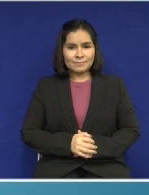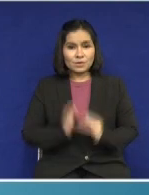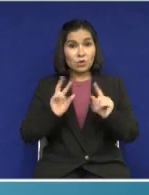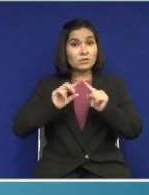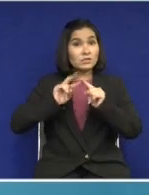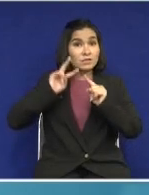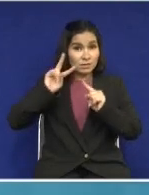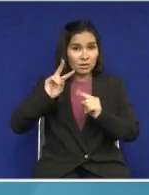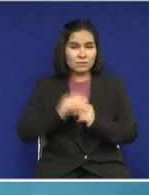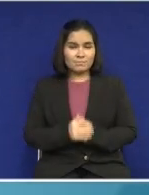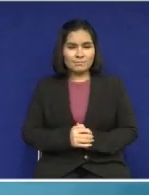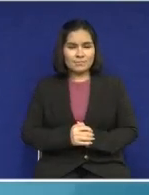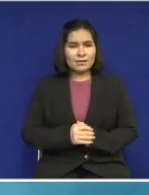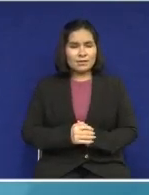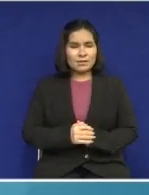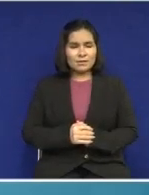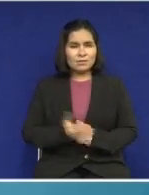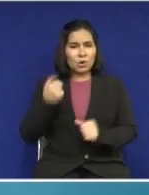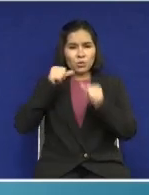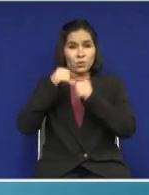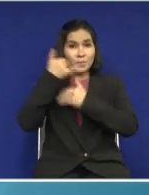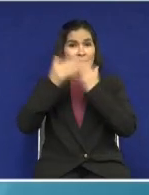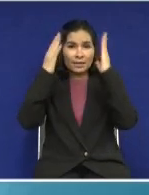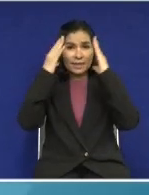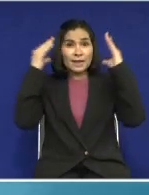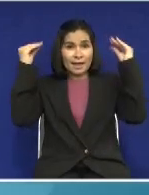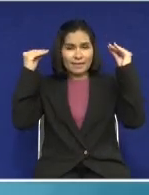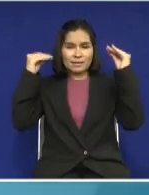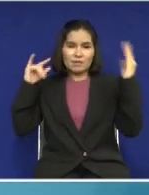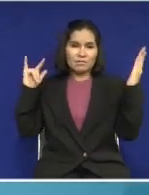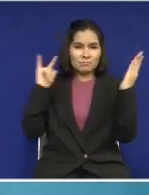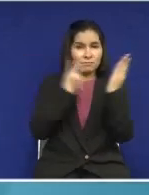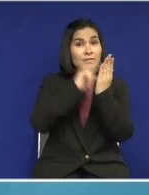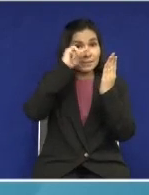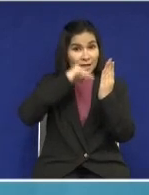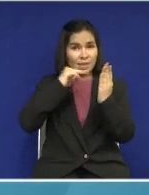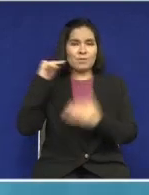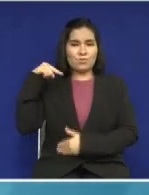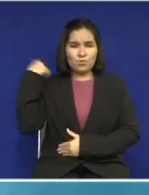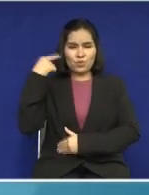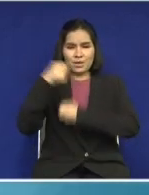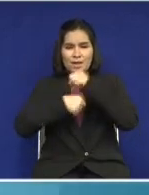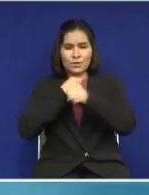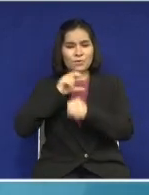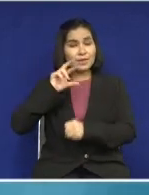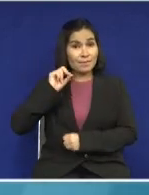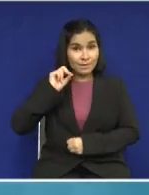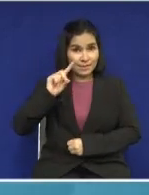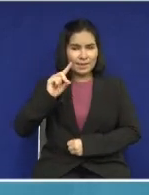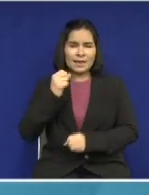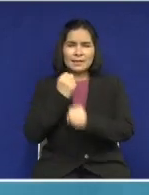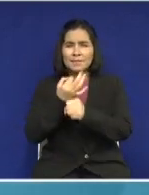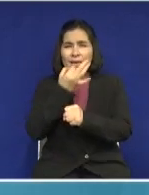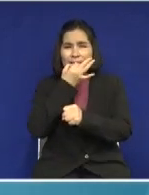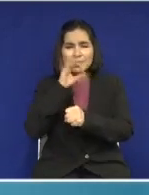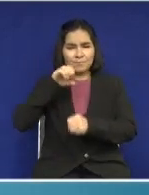คะเป็นผู้ป่วยที่เดินทางกลับมาจากประเทศเนเธอร์แลนด์ค่ะเป็นผู้ป่วยเพศหญิงนะคะอายุ31ปีอาชีพพนักง